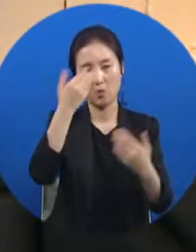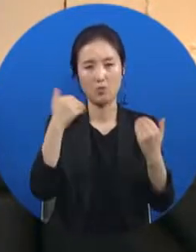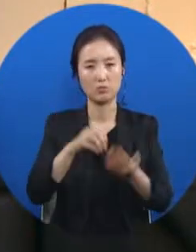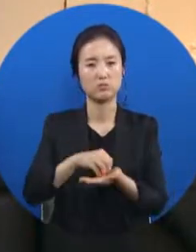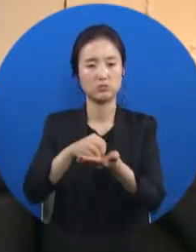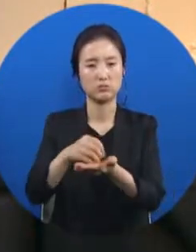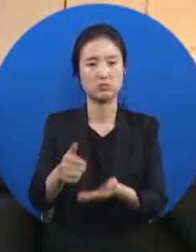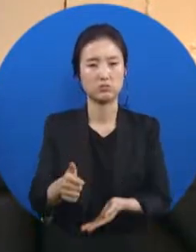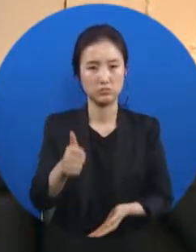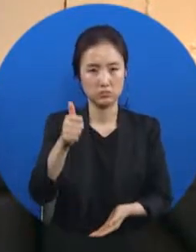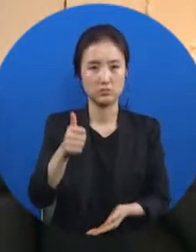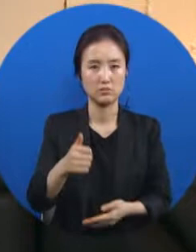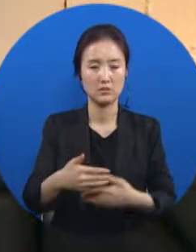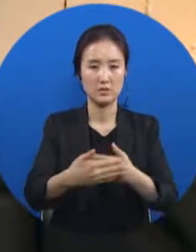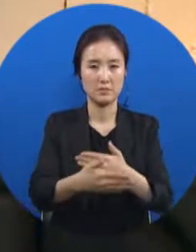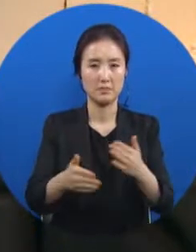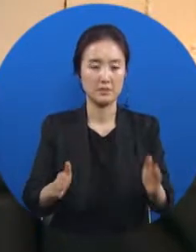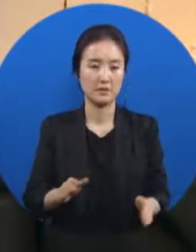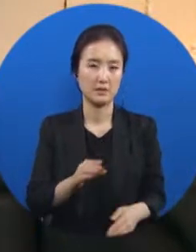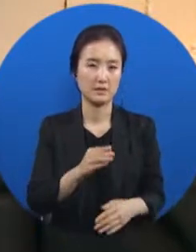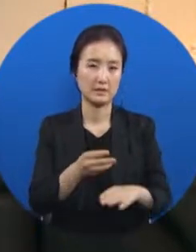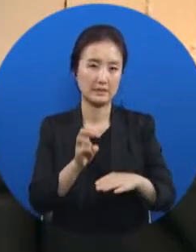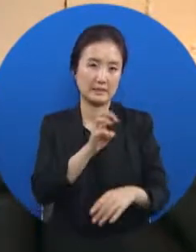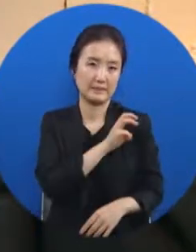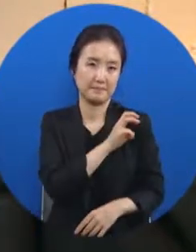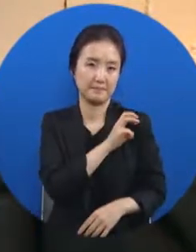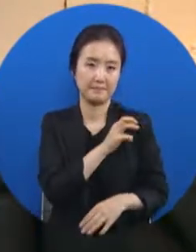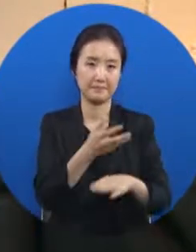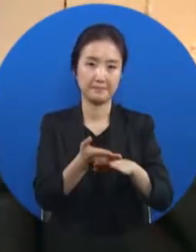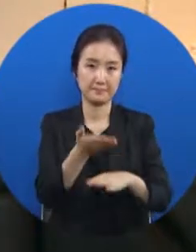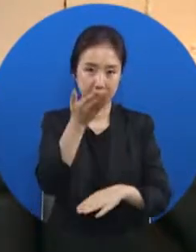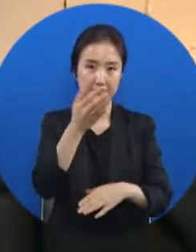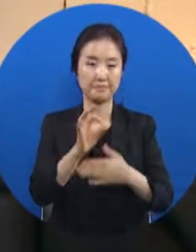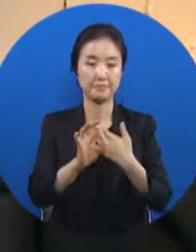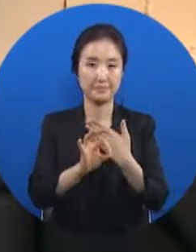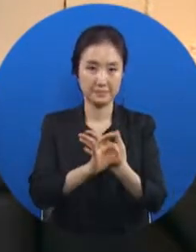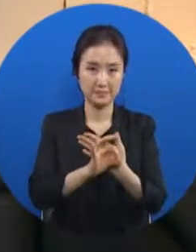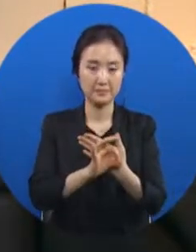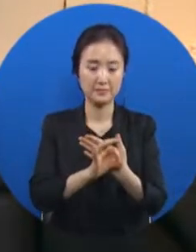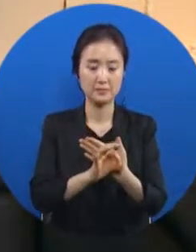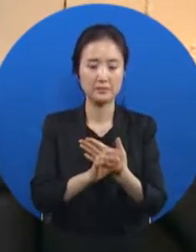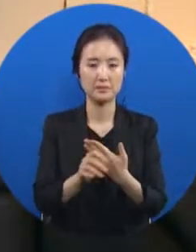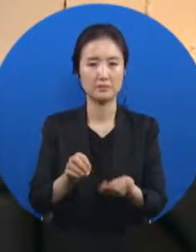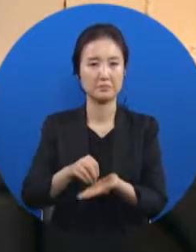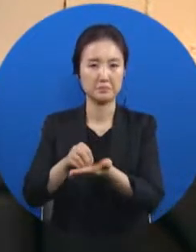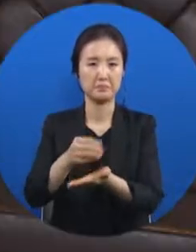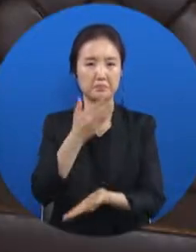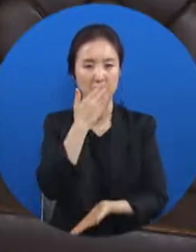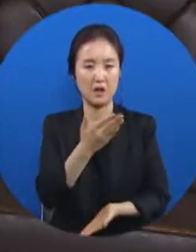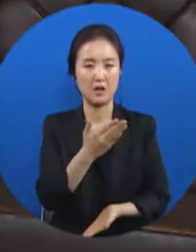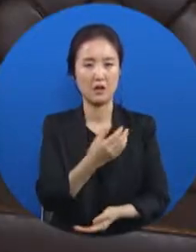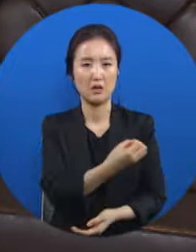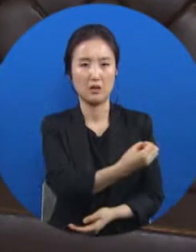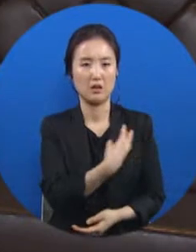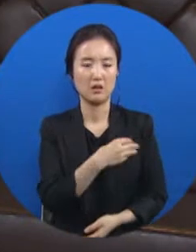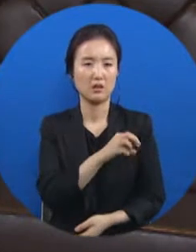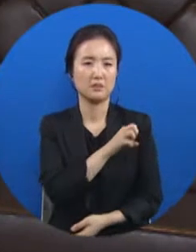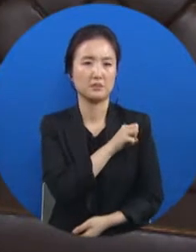있는 괜찮은 공고는 아니고 그중에 커트라인에 딱 걸려. 그래서 제가 33등을 했어요. 중3 때. 못